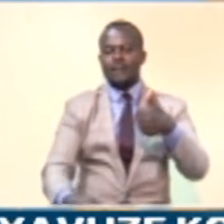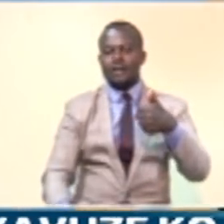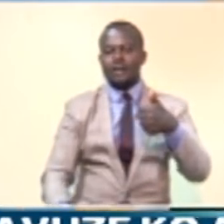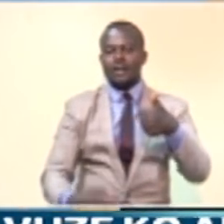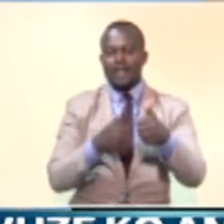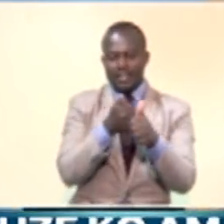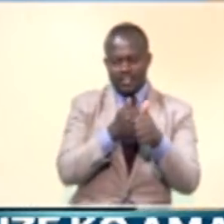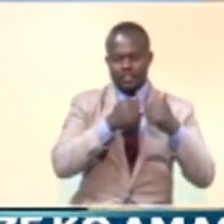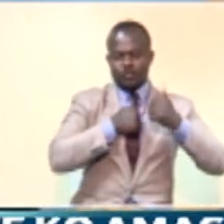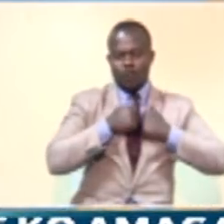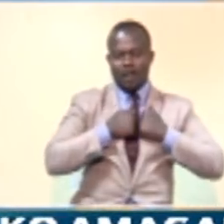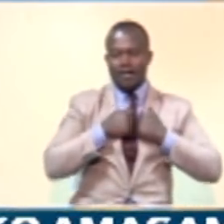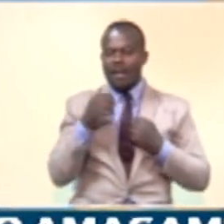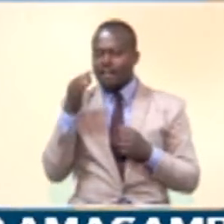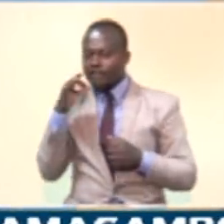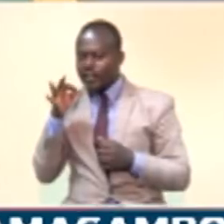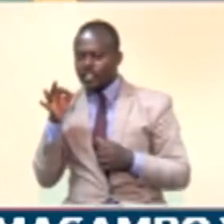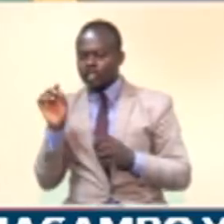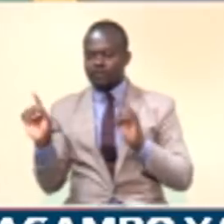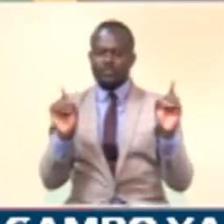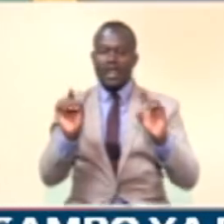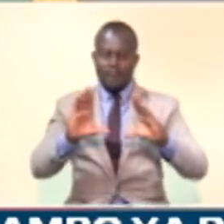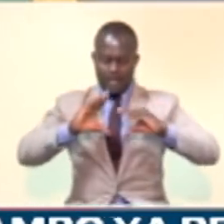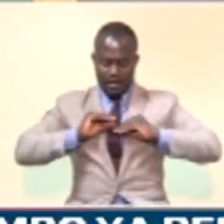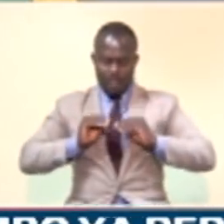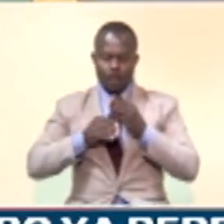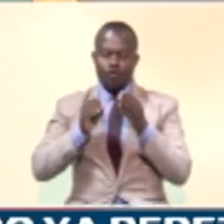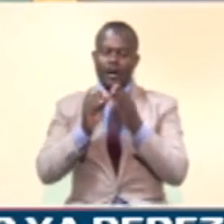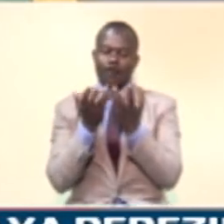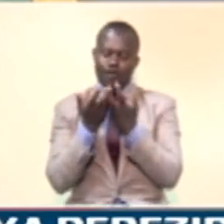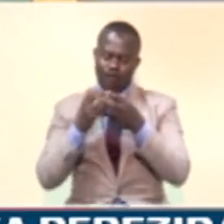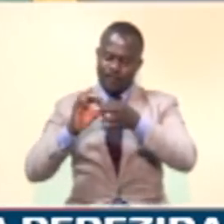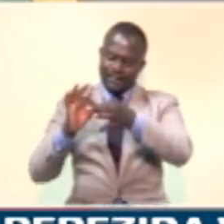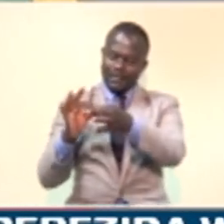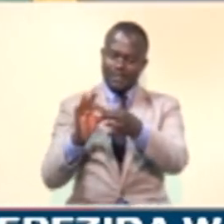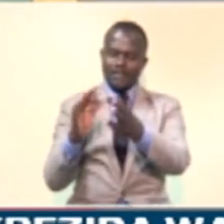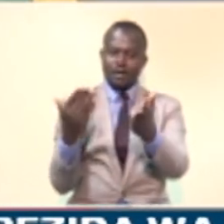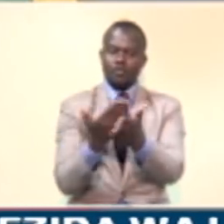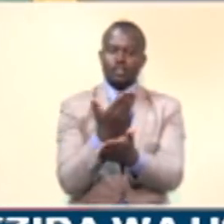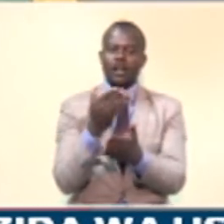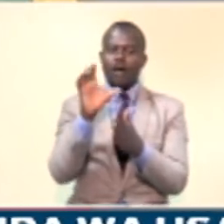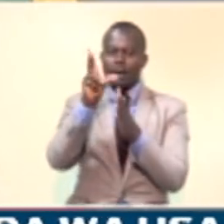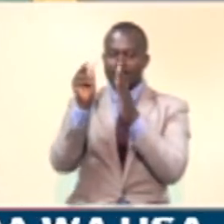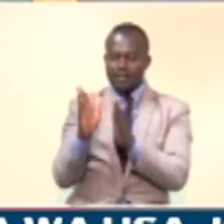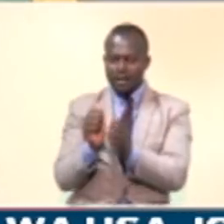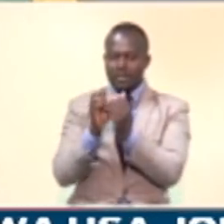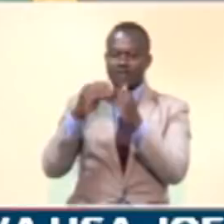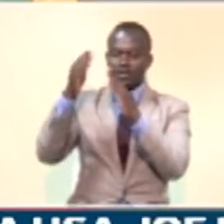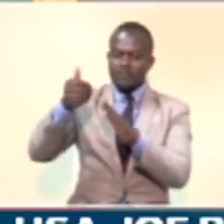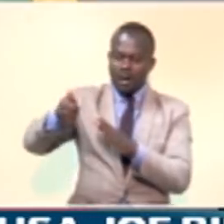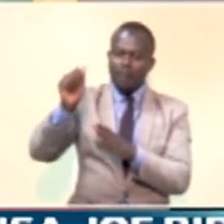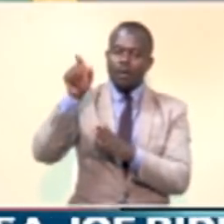uko buri ruhande rwemera kubaka ubufatanye bushya, aho Abanyafurika n'abayobozi babo bagomba gufata umwanya